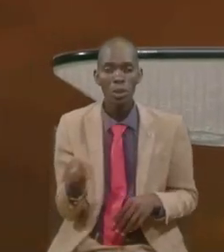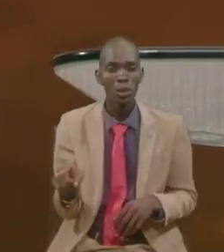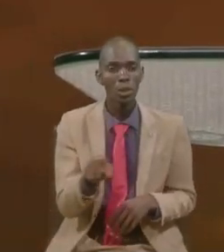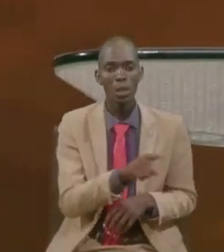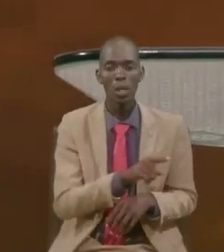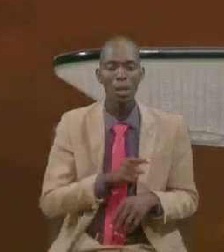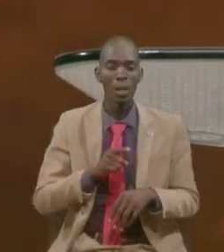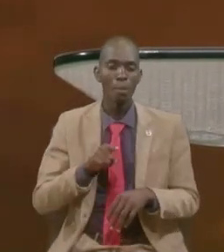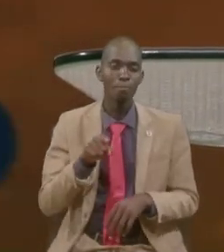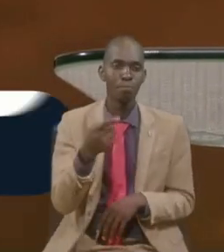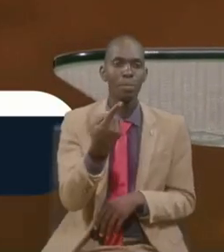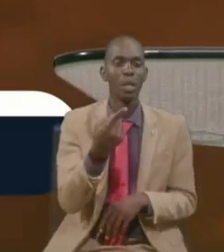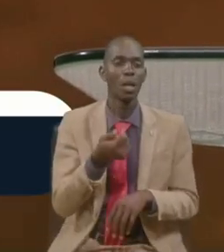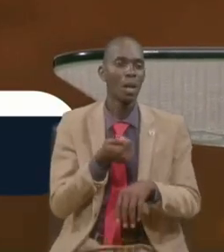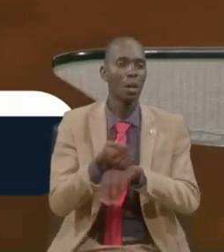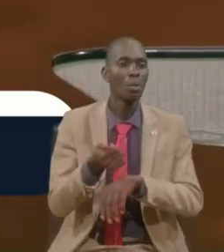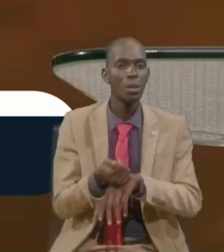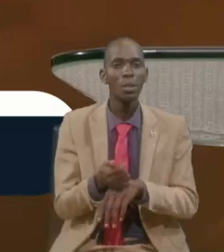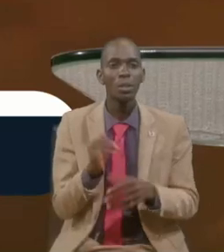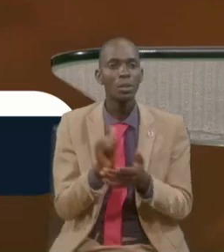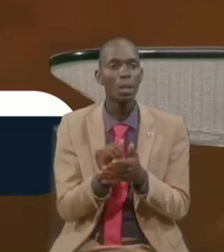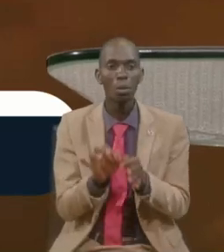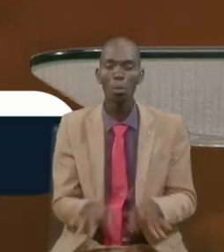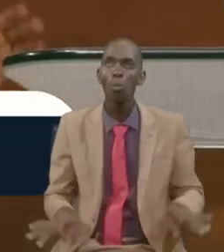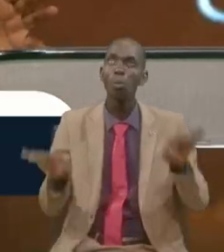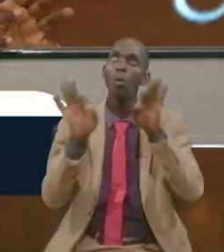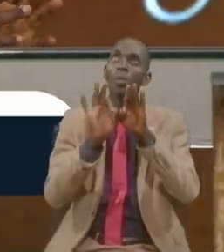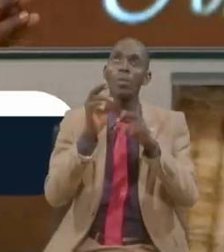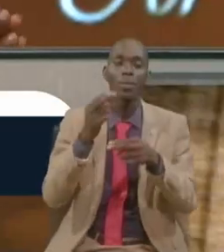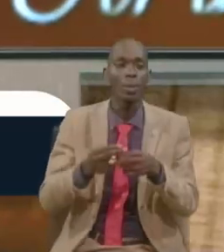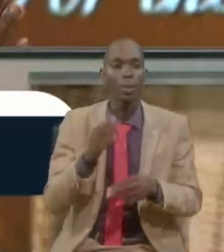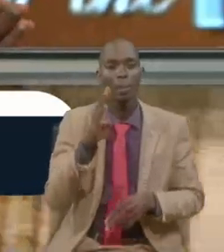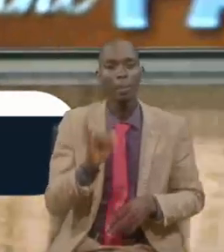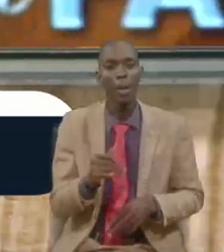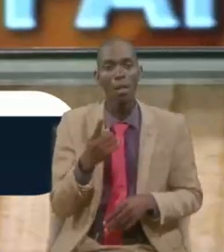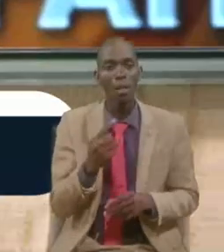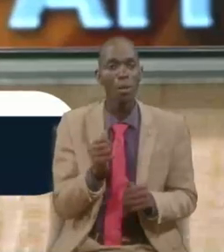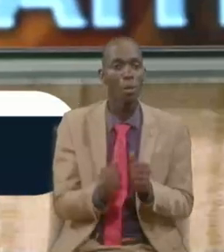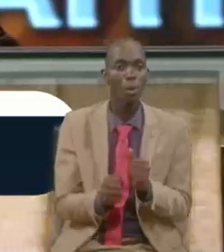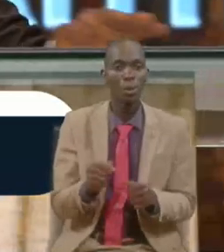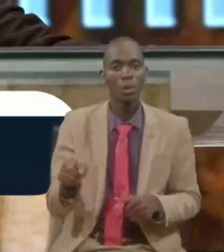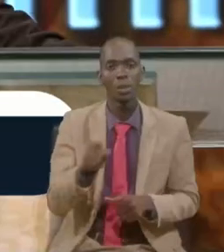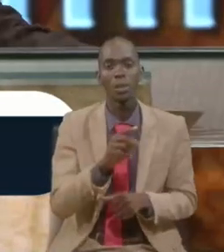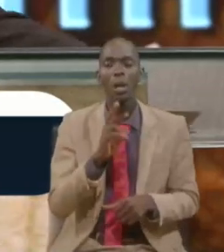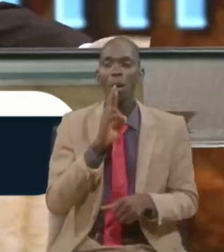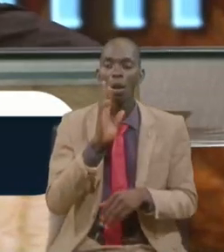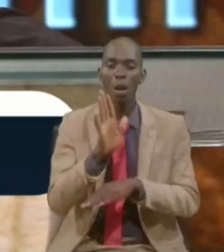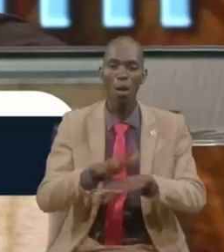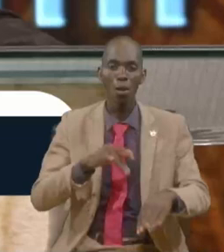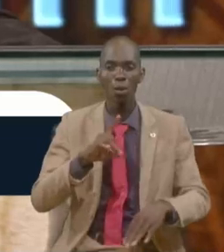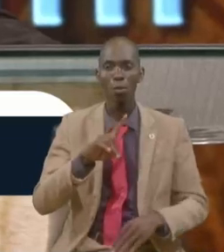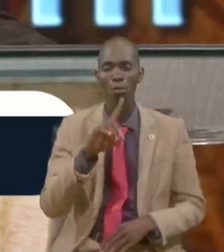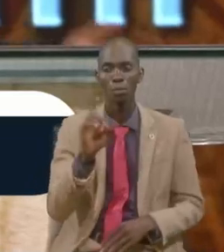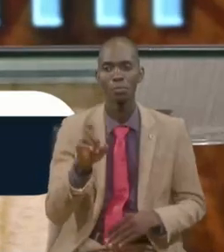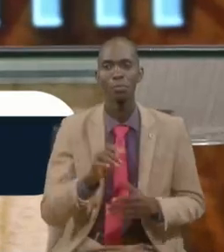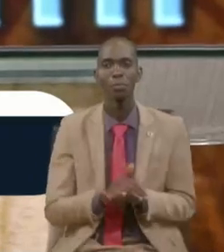Ne sont-ce pas eux qui outragent le beau nom que vous portez?